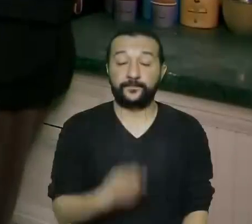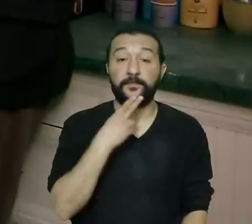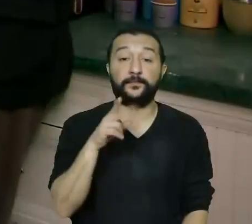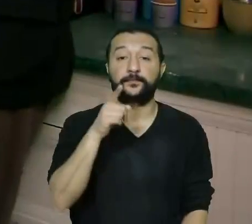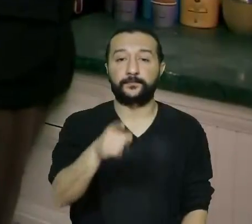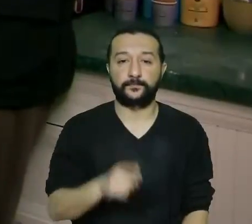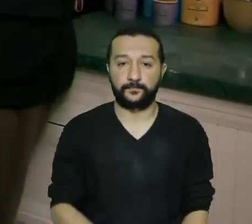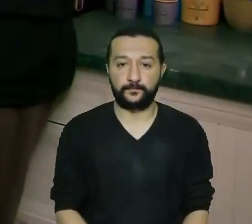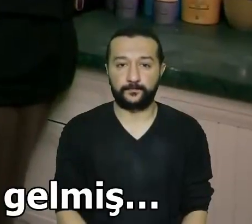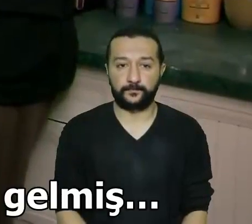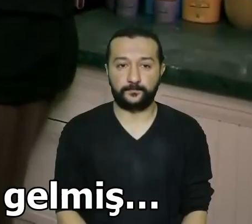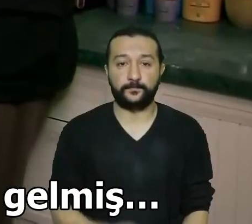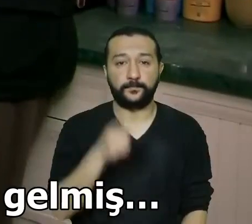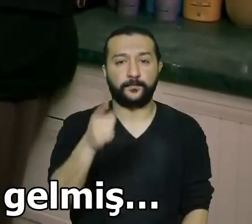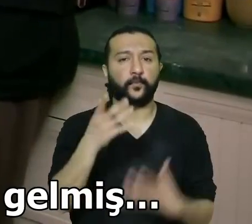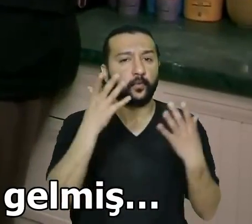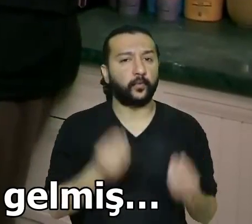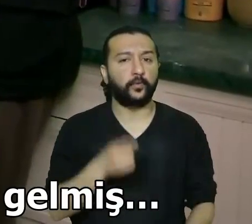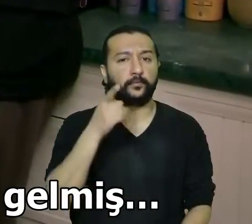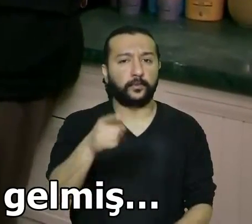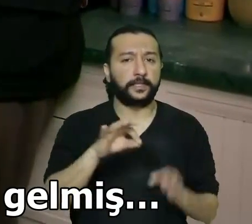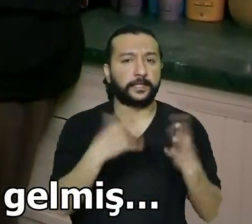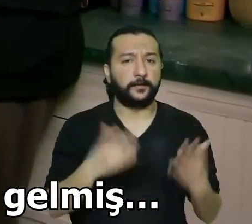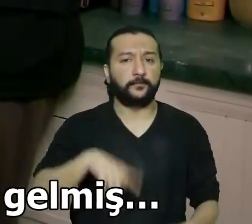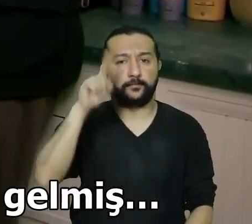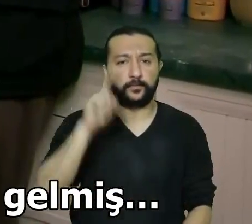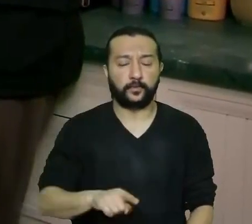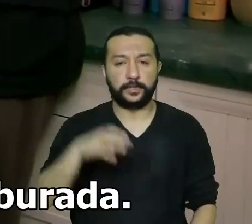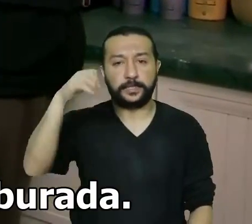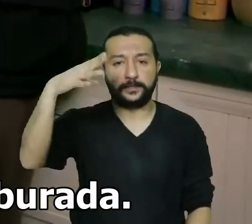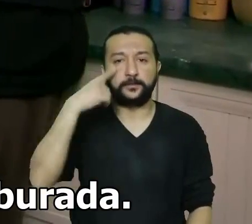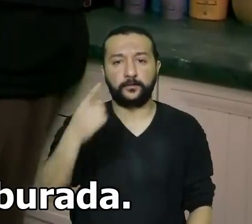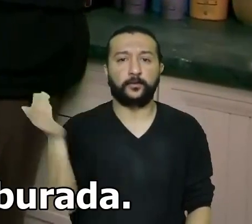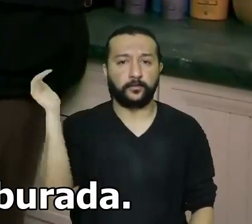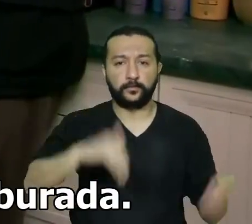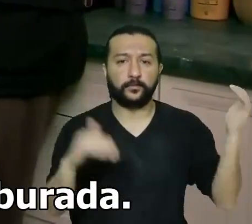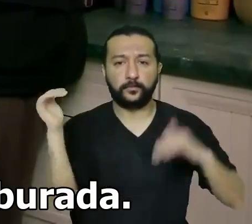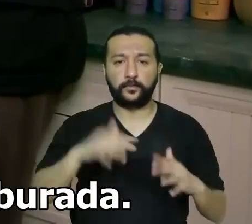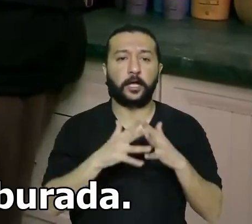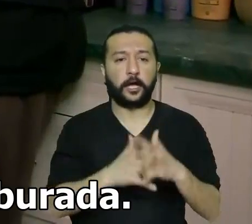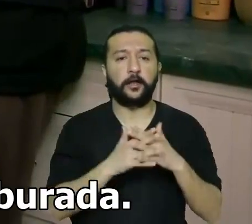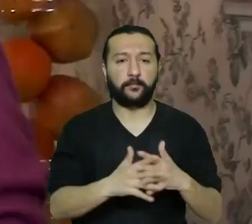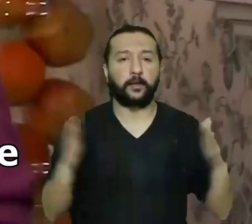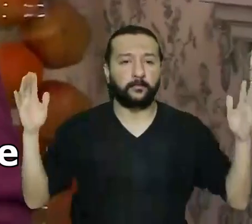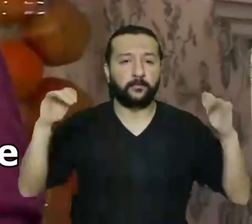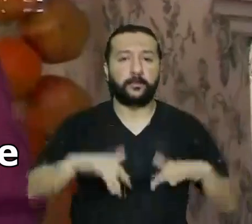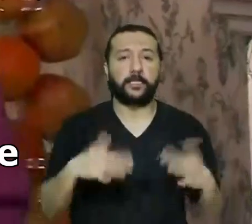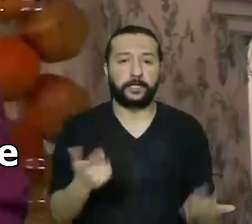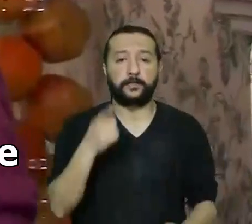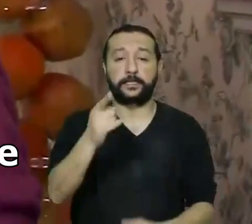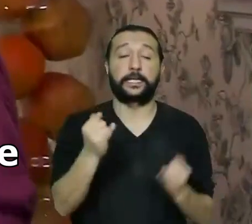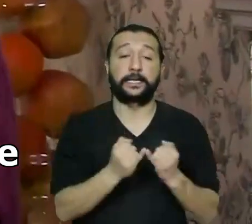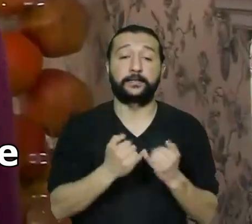Abla. He. Hayırdır ya, bu ne bugün böyle ışığı gören gelmiş bir trafik erkeşler burada? Aman